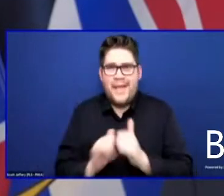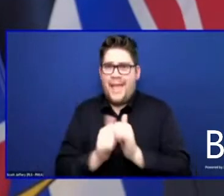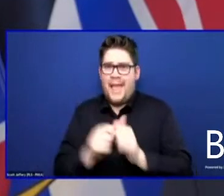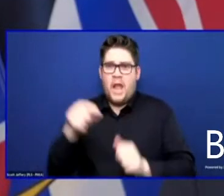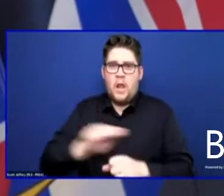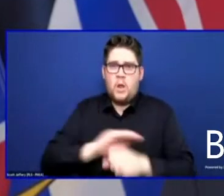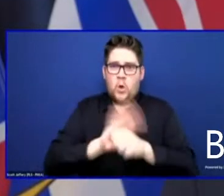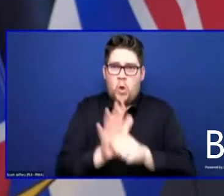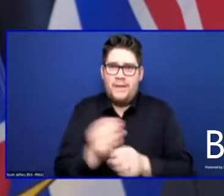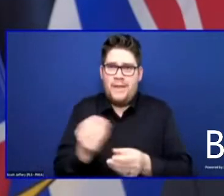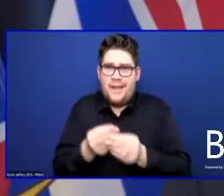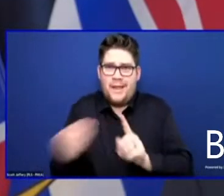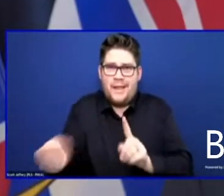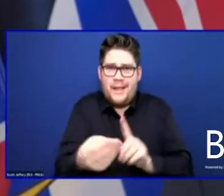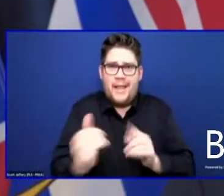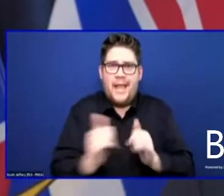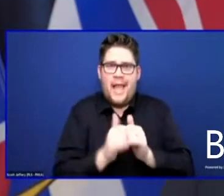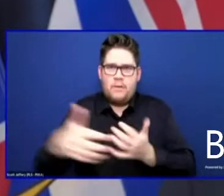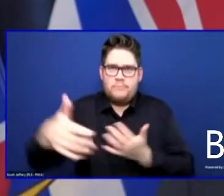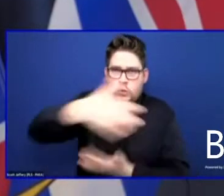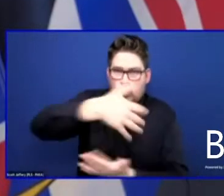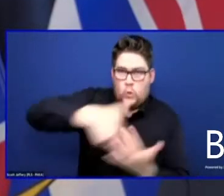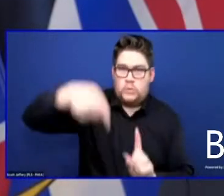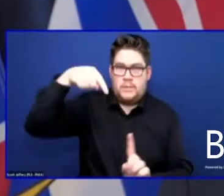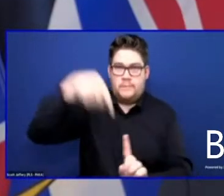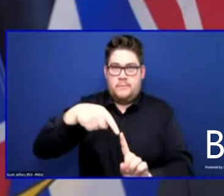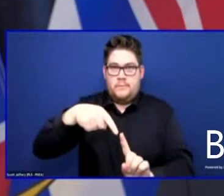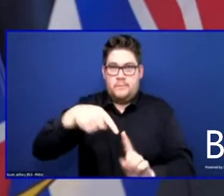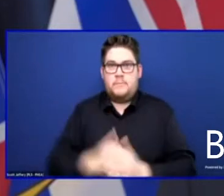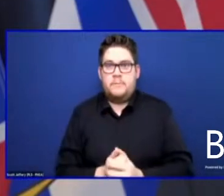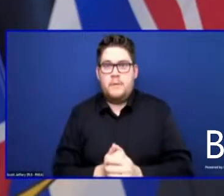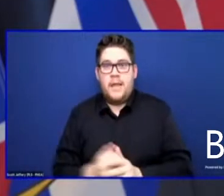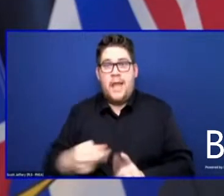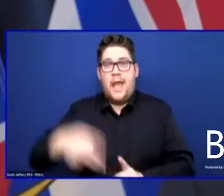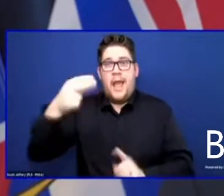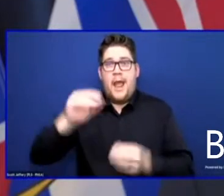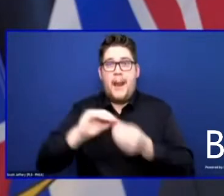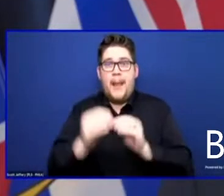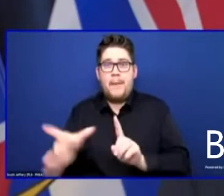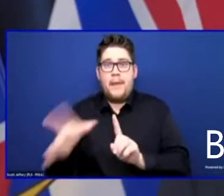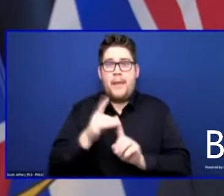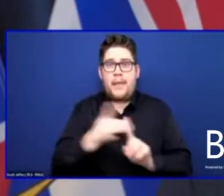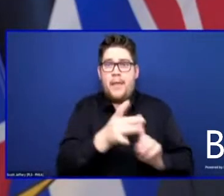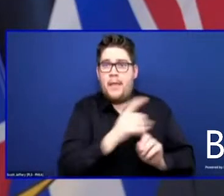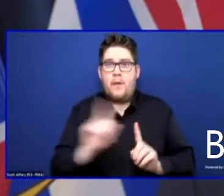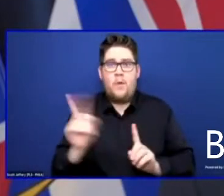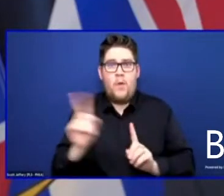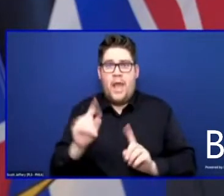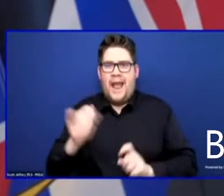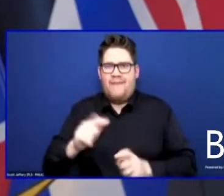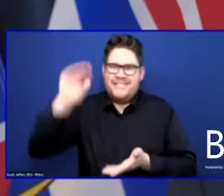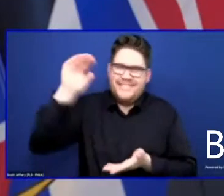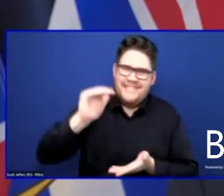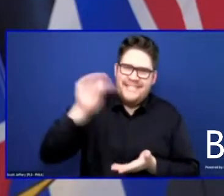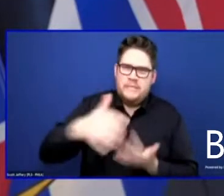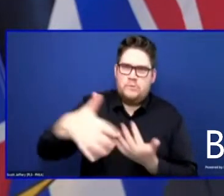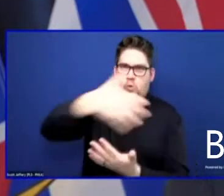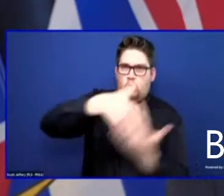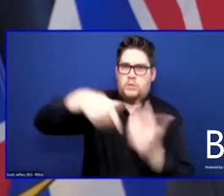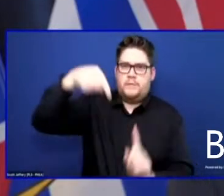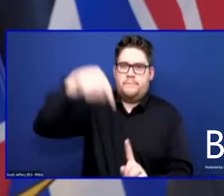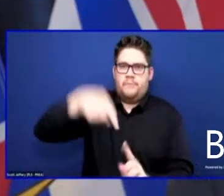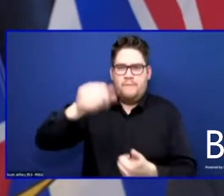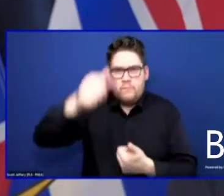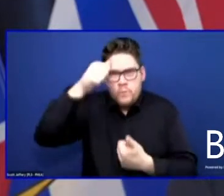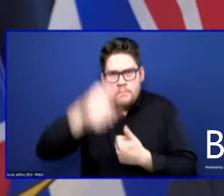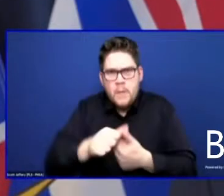面 can 能够 right 自我 now, 约束 these case 能 counts, 够约束 to reduce our social interactions 希望 and 大家能够 focus on 减少 public 这 health 个社 measures 交的 and 活 the 动 public health guidance we've seen, 也